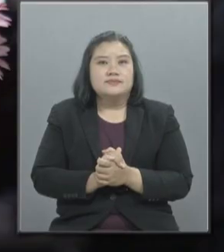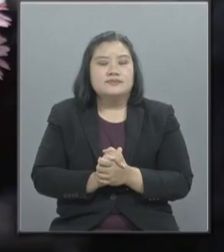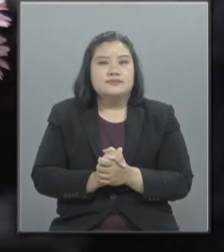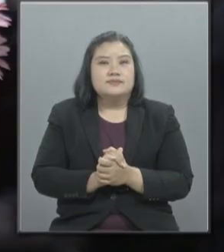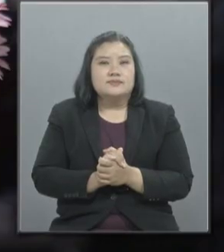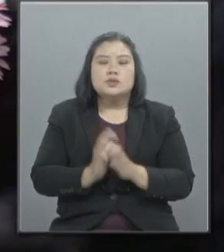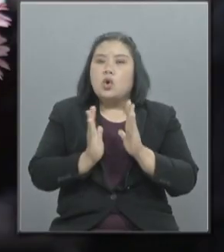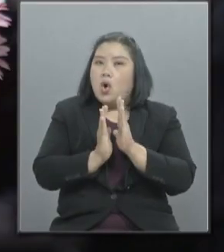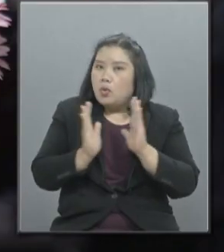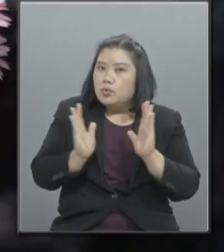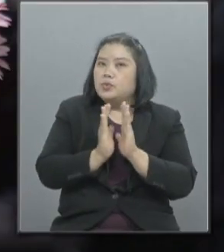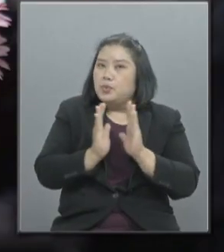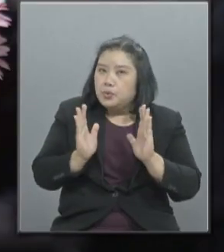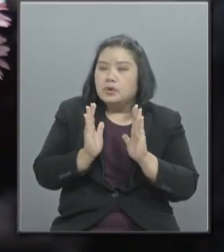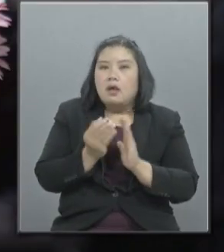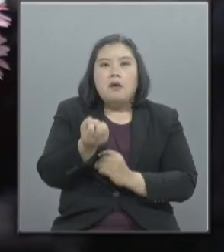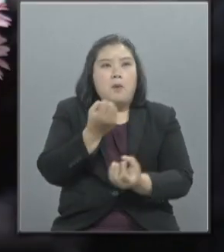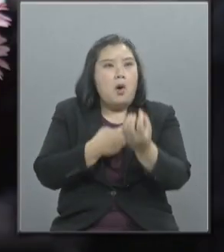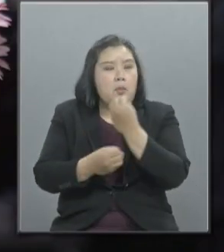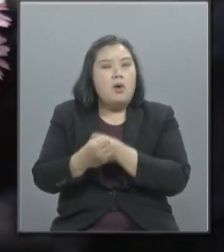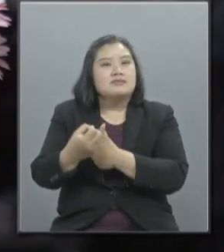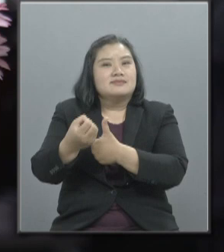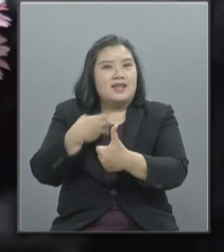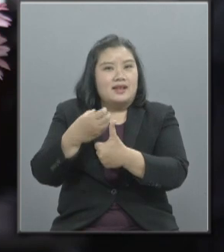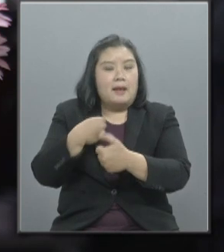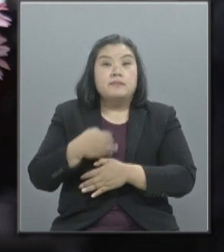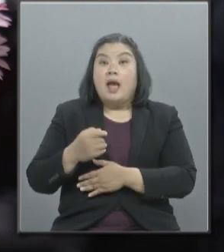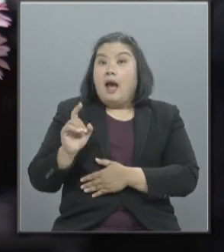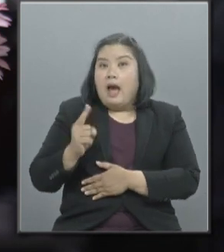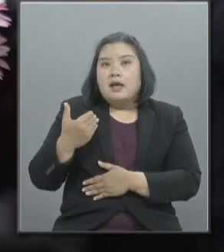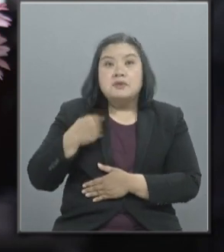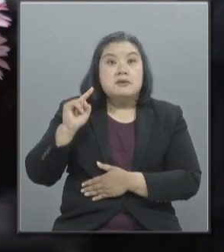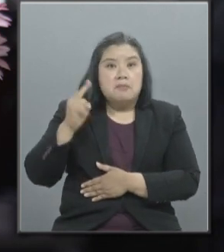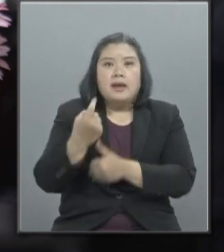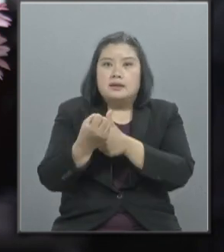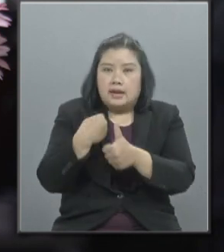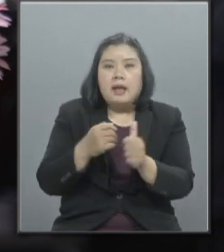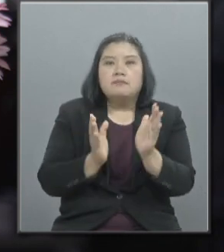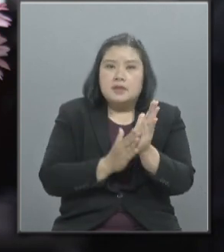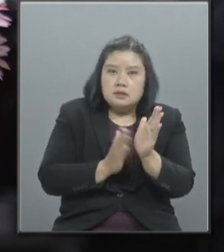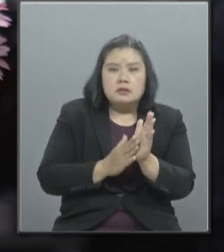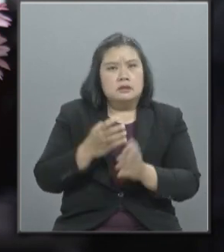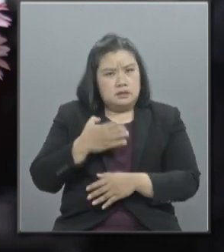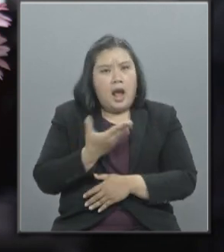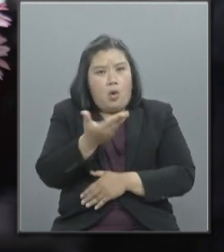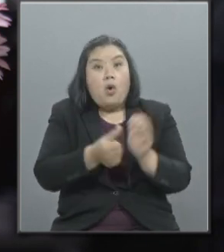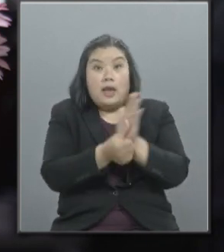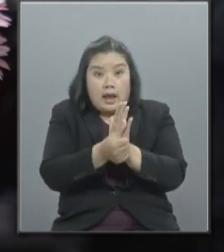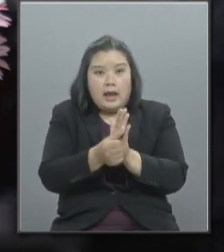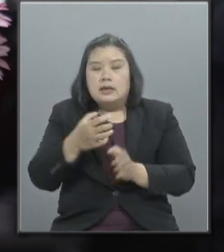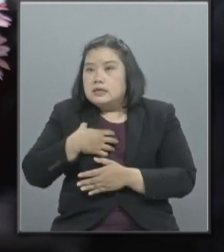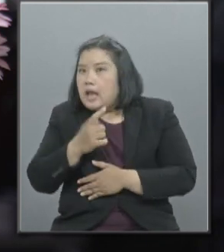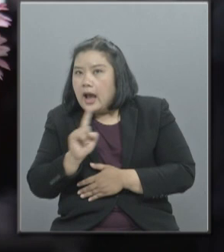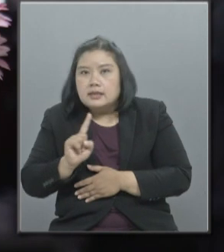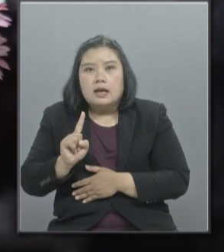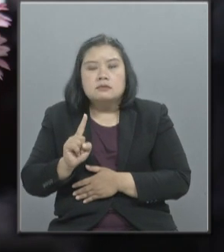ขอบคุณทุกความคิดเห็นของคุณผู้ชมที่ส่งเข้ามานะคะหากใครมีข้อเสนอแนะติชมหรือว่าอยากจะให้ดิฉันไปเปิดเบื้องหลังของราย